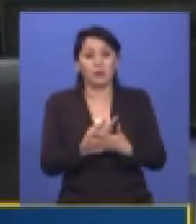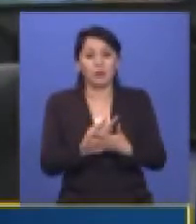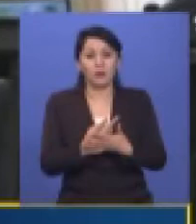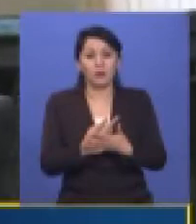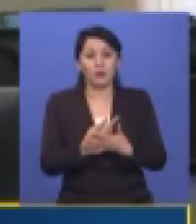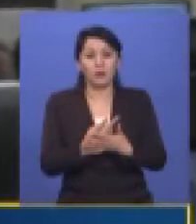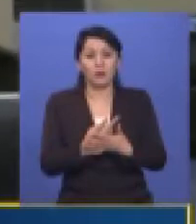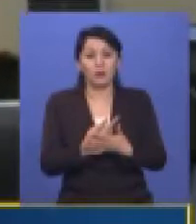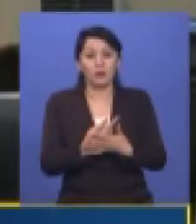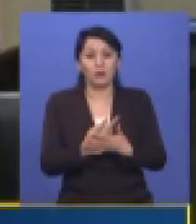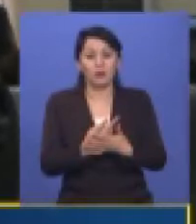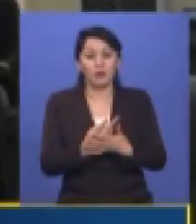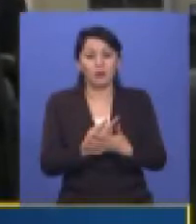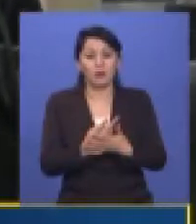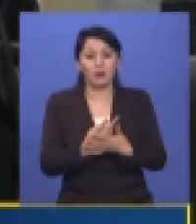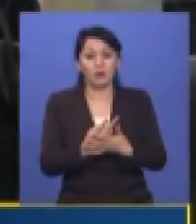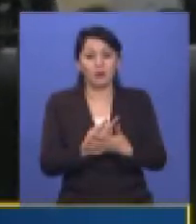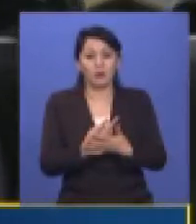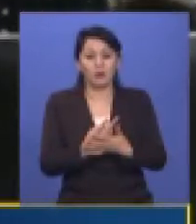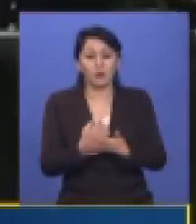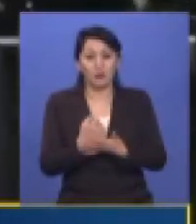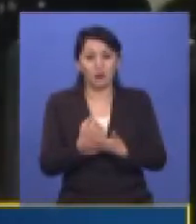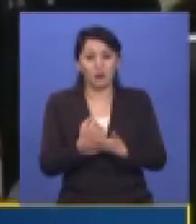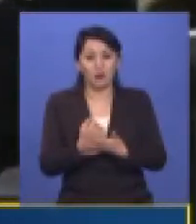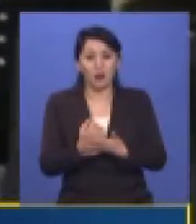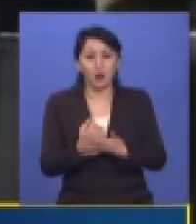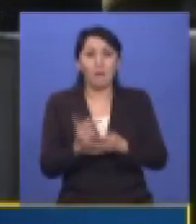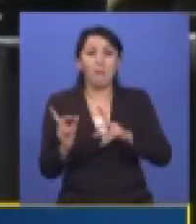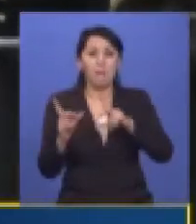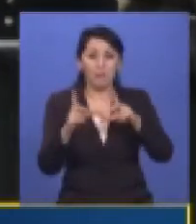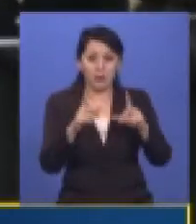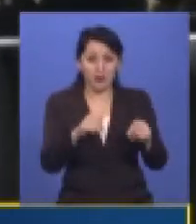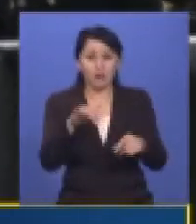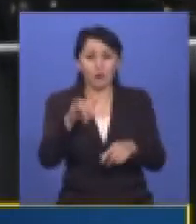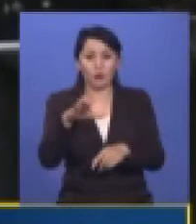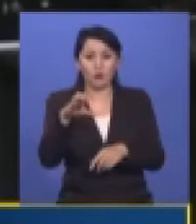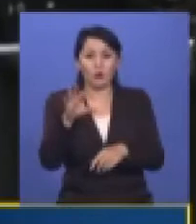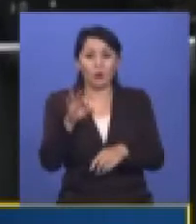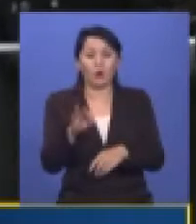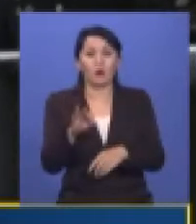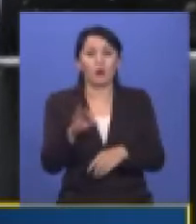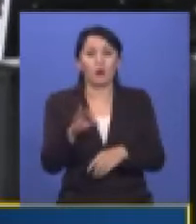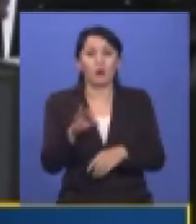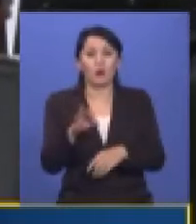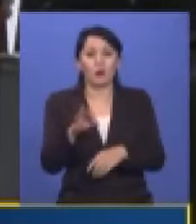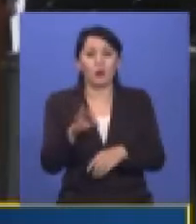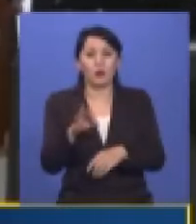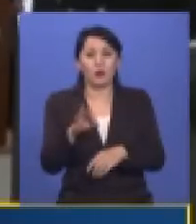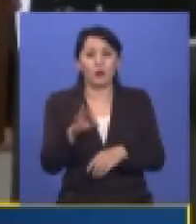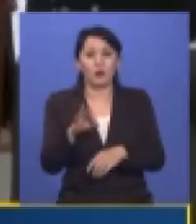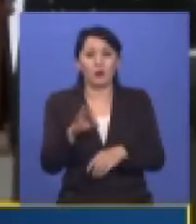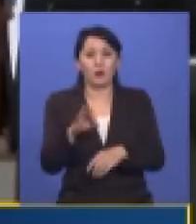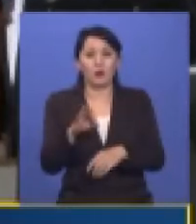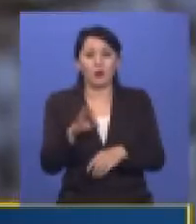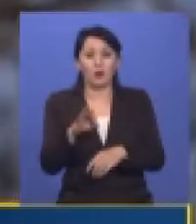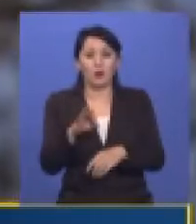сигналу. По направлению наряда сейчас приняла потом. Она передает ГУСу. ГУС уже так точно, ГУС распределяет